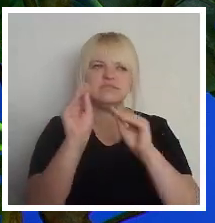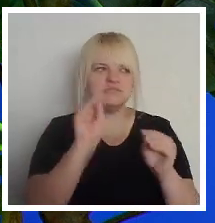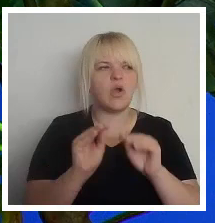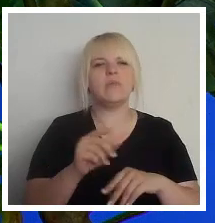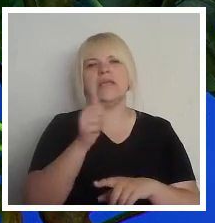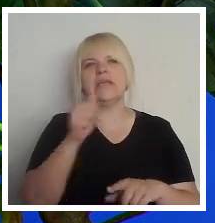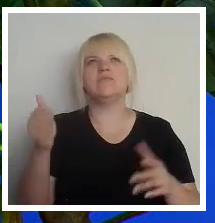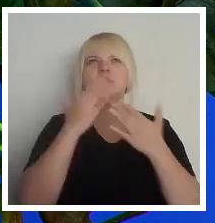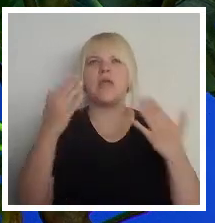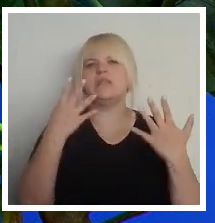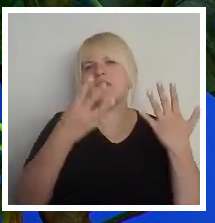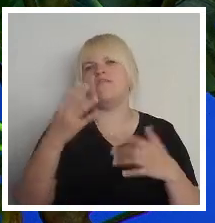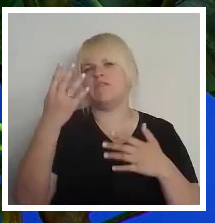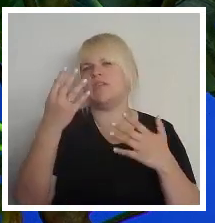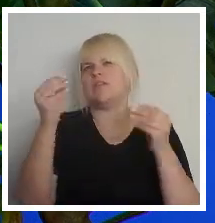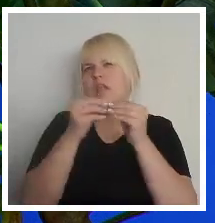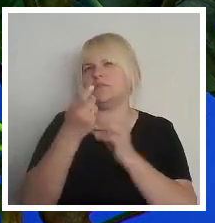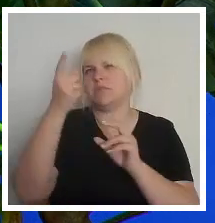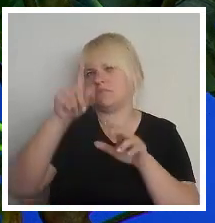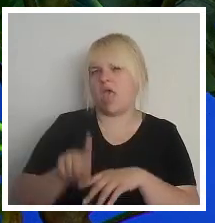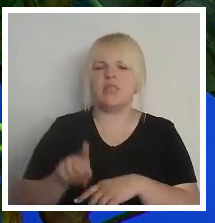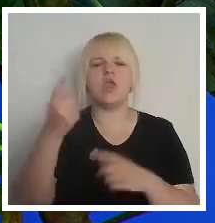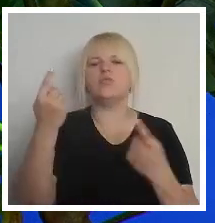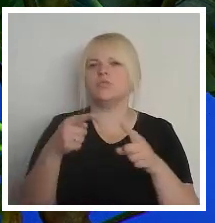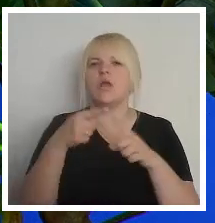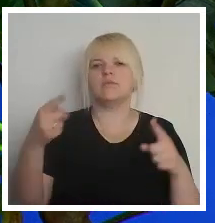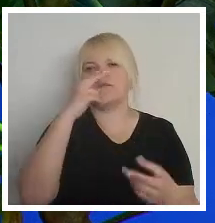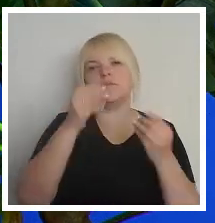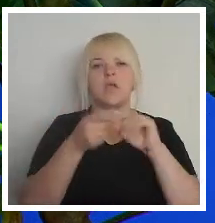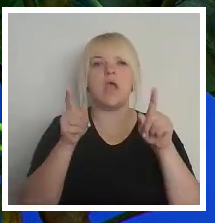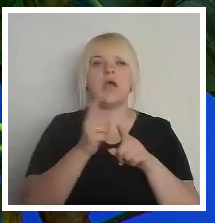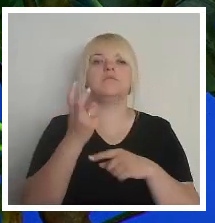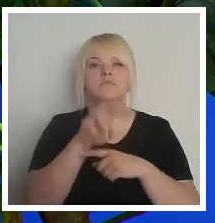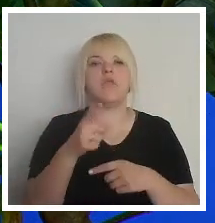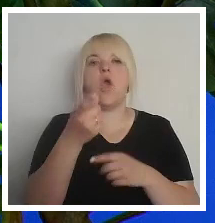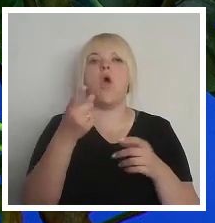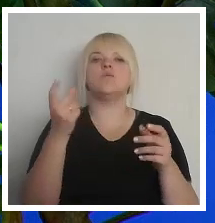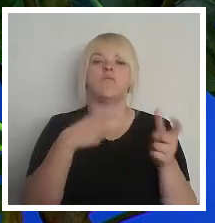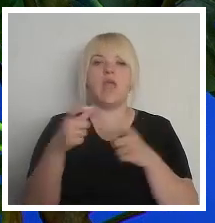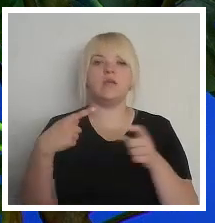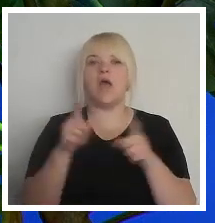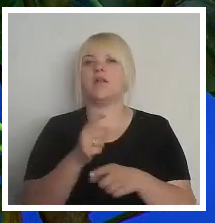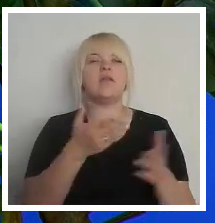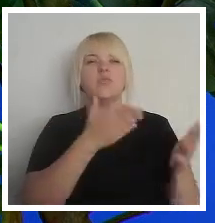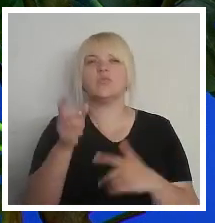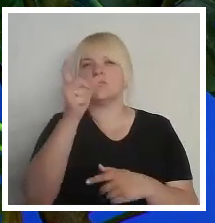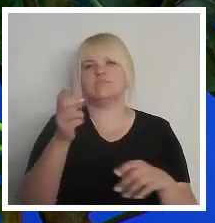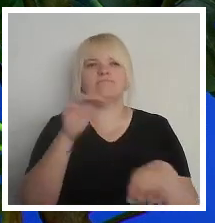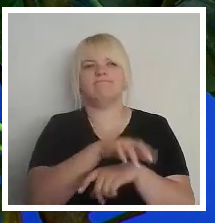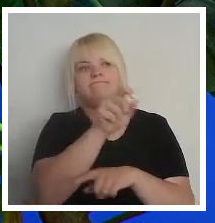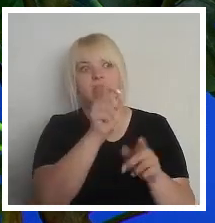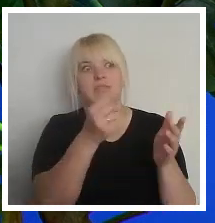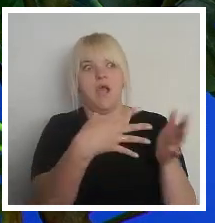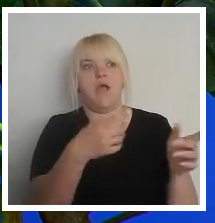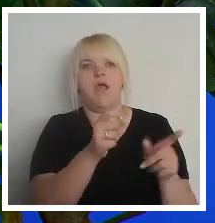pēdējo 9-10 mēnešu laikā, ņemot vērā, ka aizjot uz veikalu, jebkurš konstatē un uzreiz momentāni redz, kas ir palicis dārgāk un